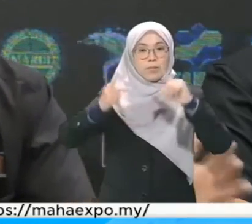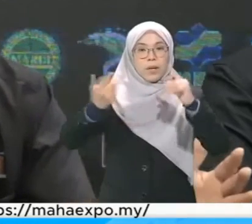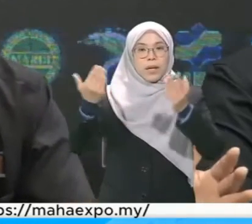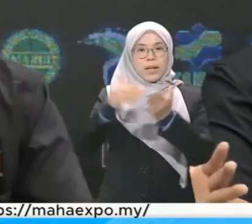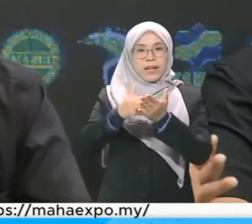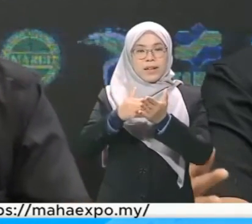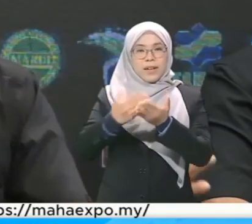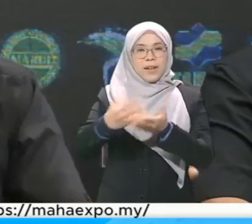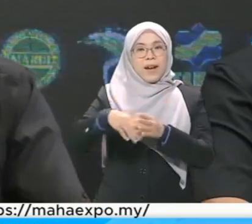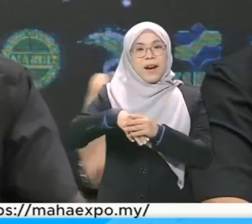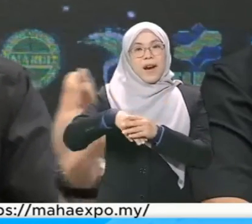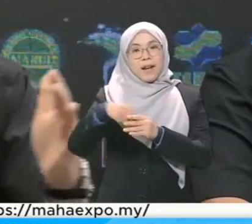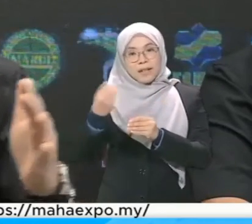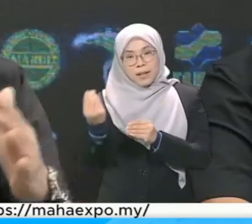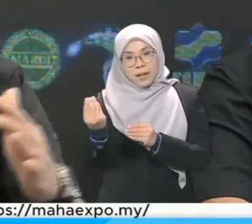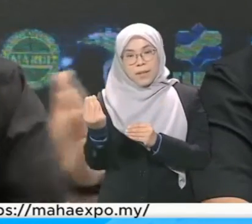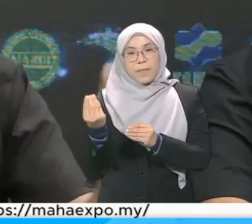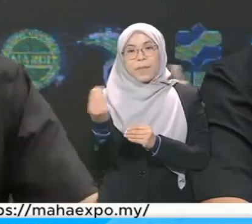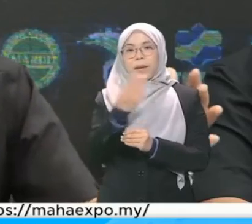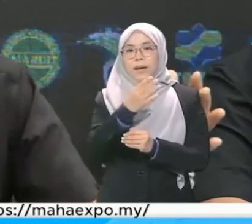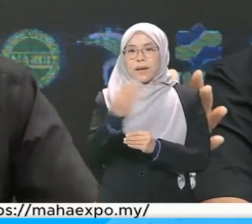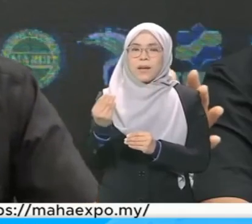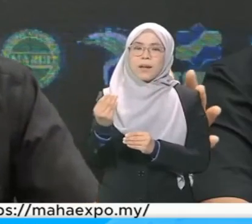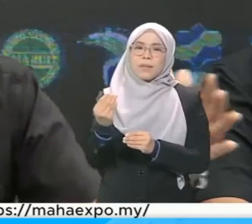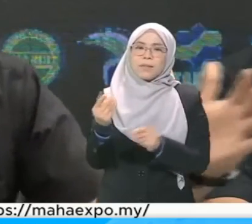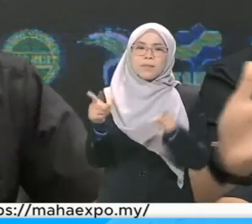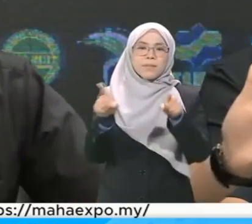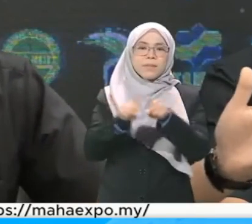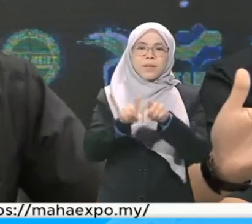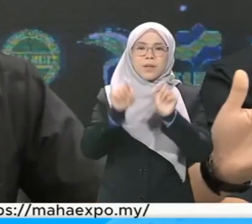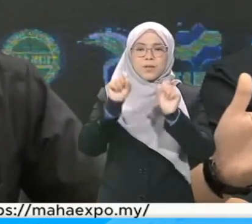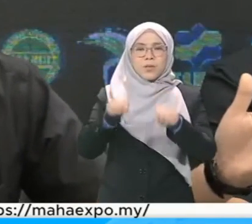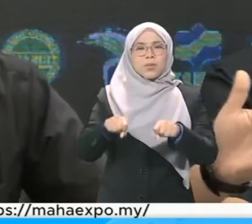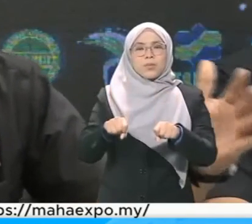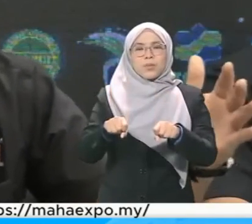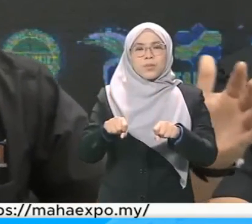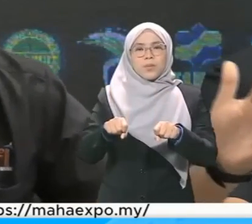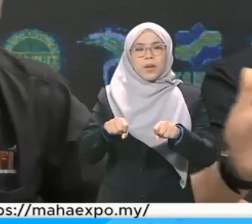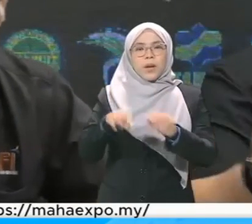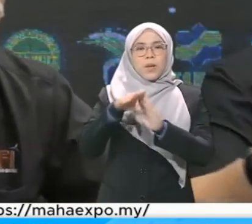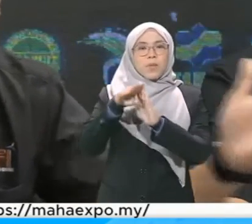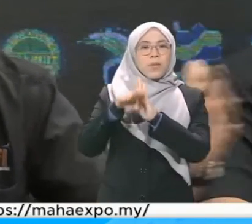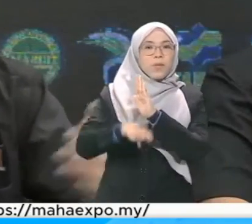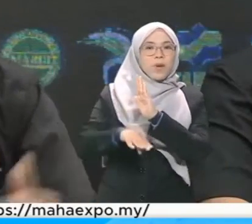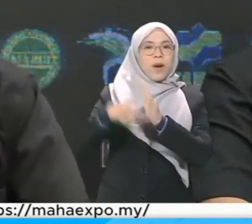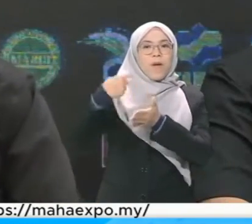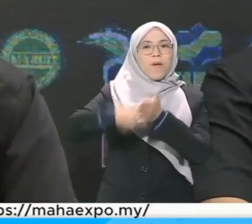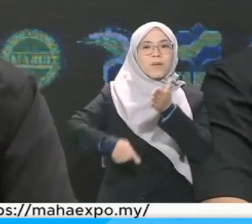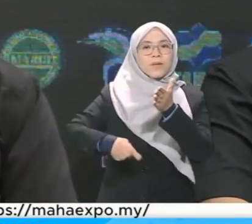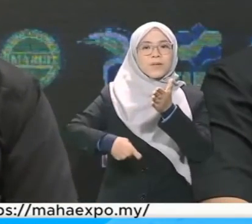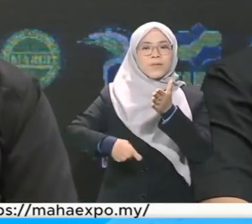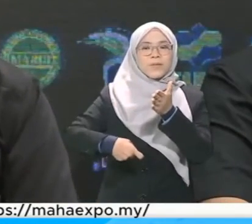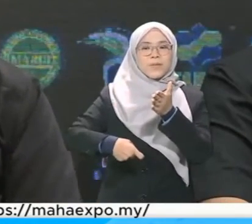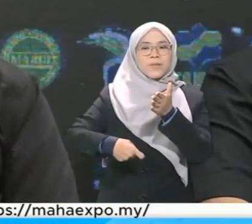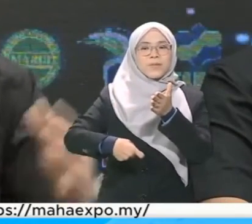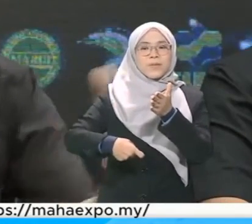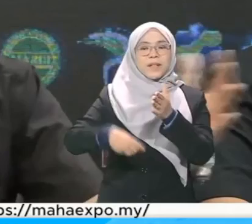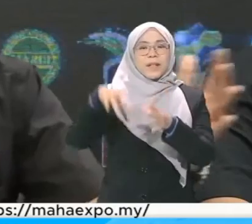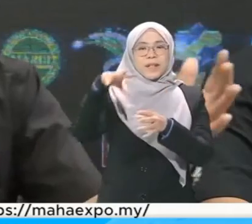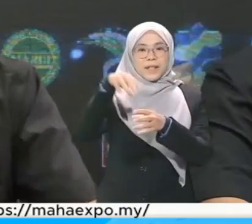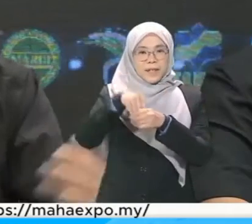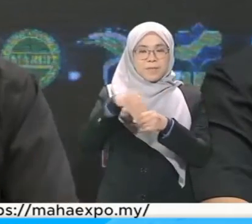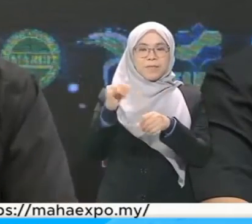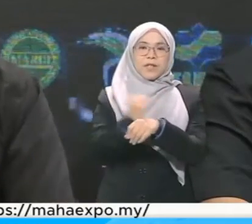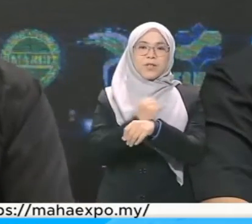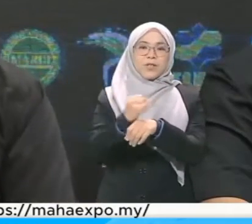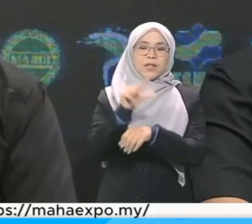hasil walaupun Naff meningkatkan hasil dana mengurangkan kos dalam